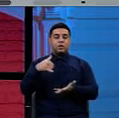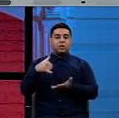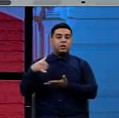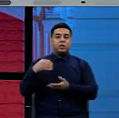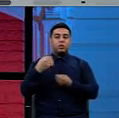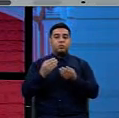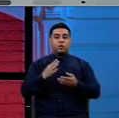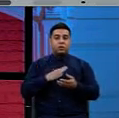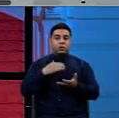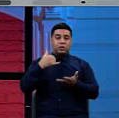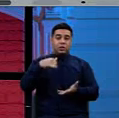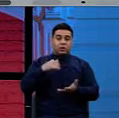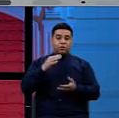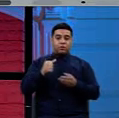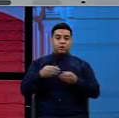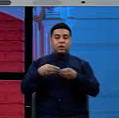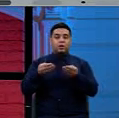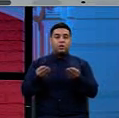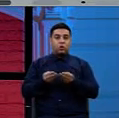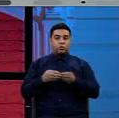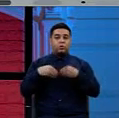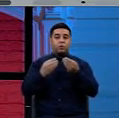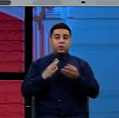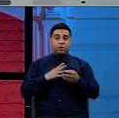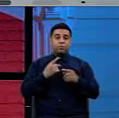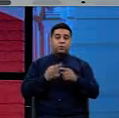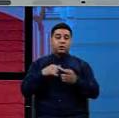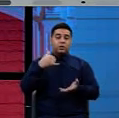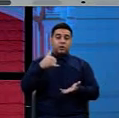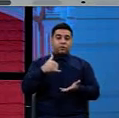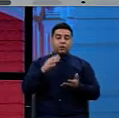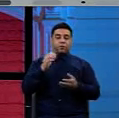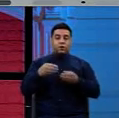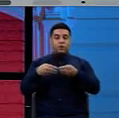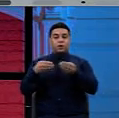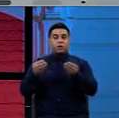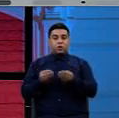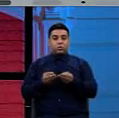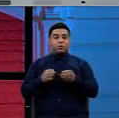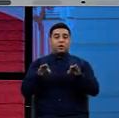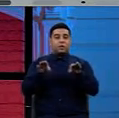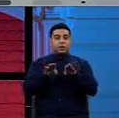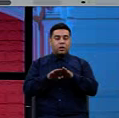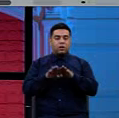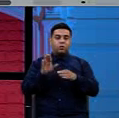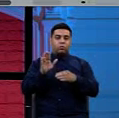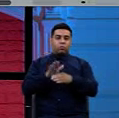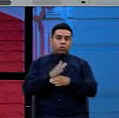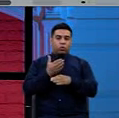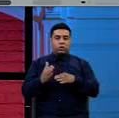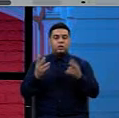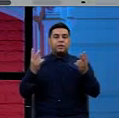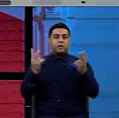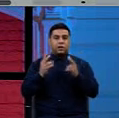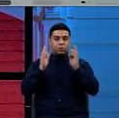berilgan? Savat hamda likopcha berilgan. Mana shu savatga hamda likopchaga teng